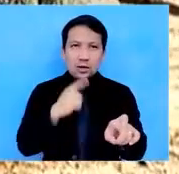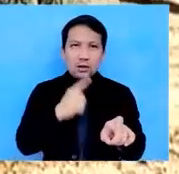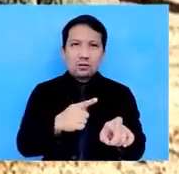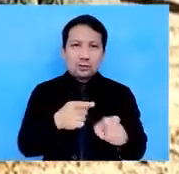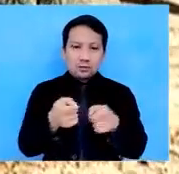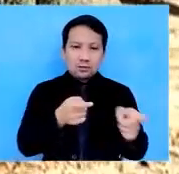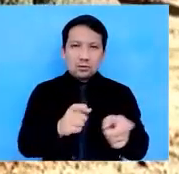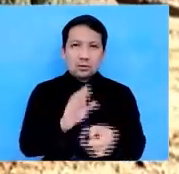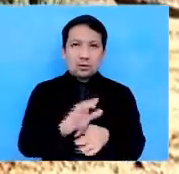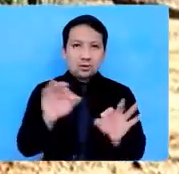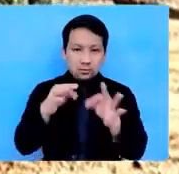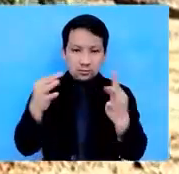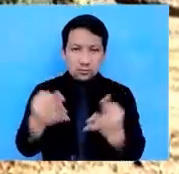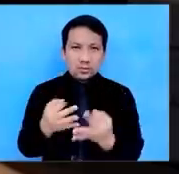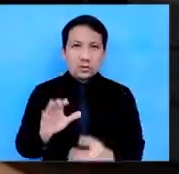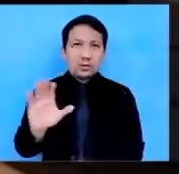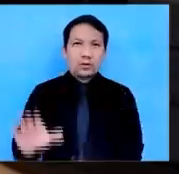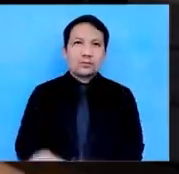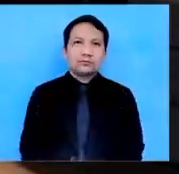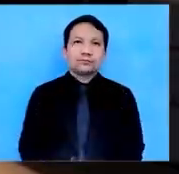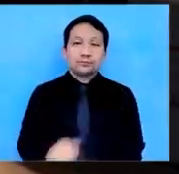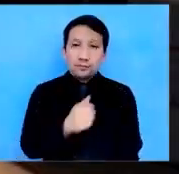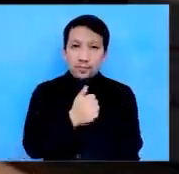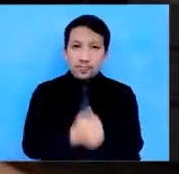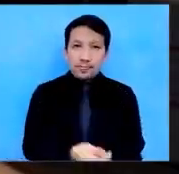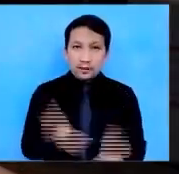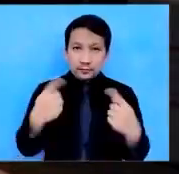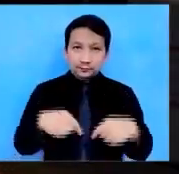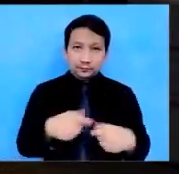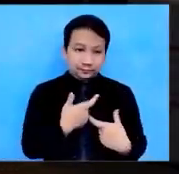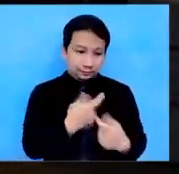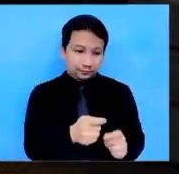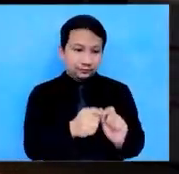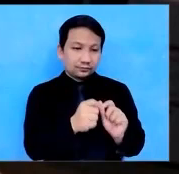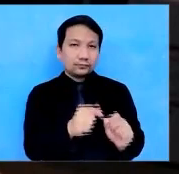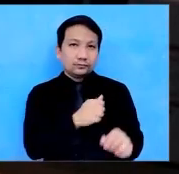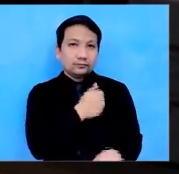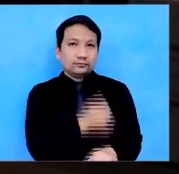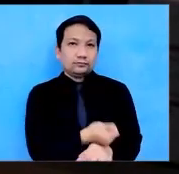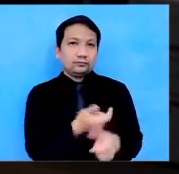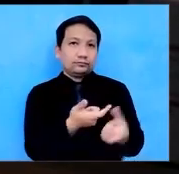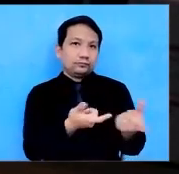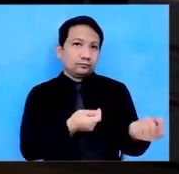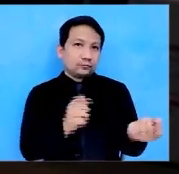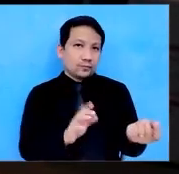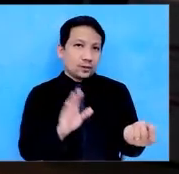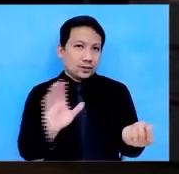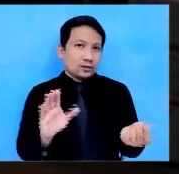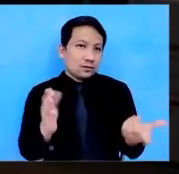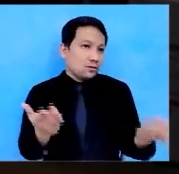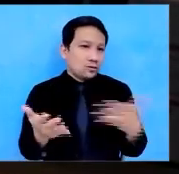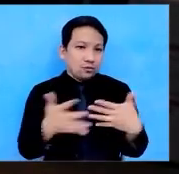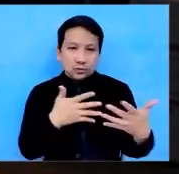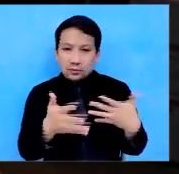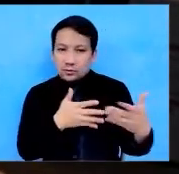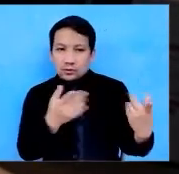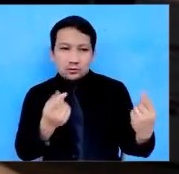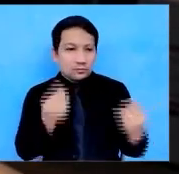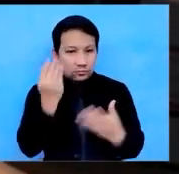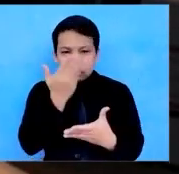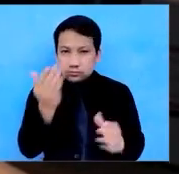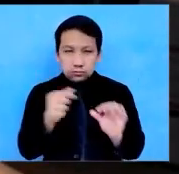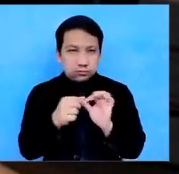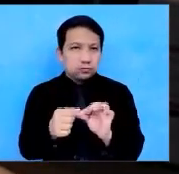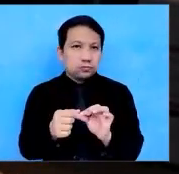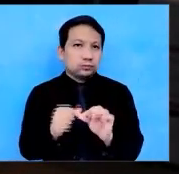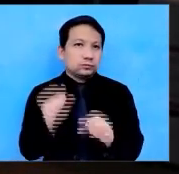sa kanilang pamilya. They're the authorities. We're supposed to trust them. But then, sa ginawa nilang mga whatever this is they're doing, it's